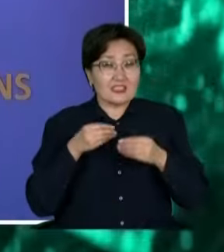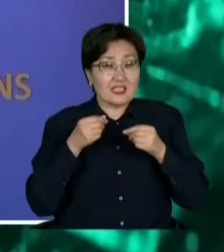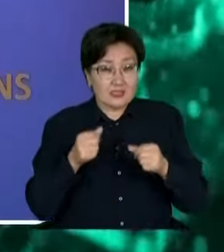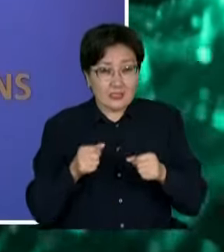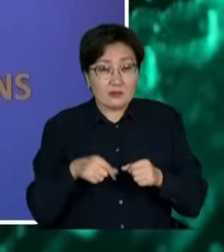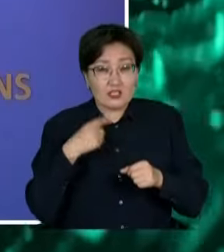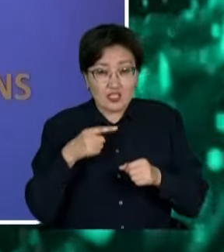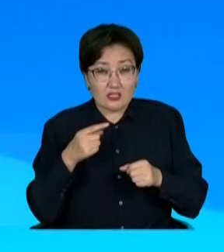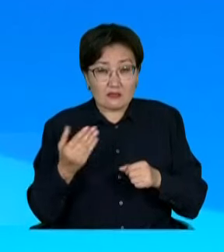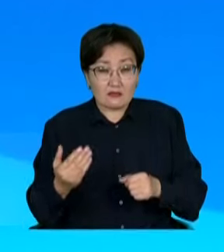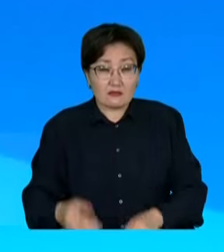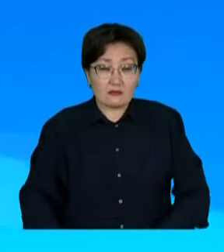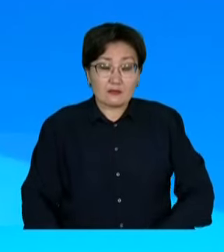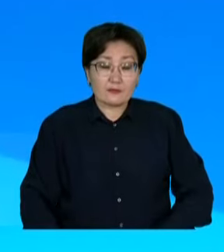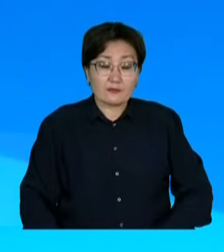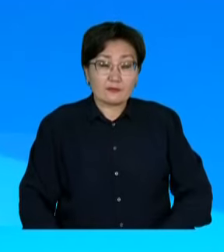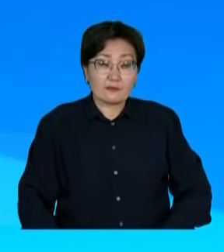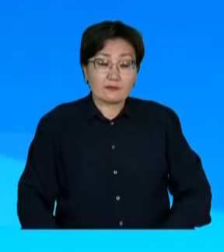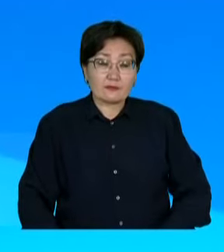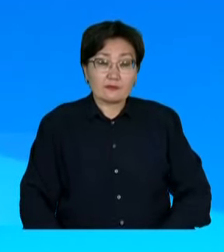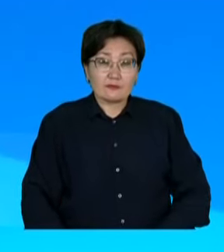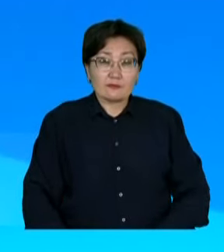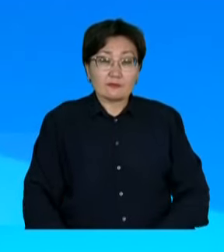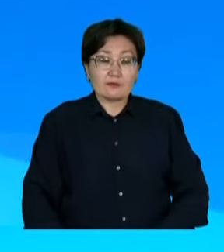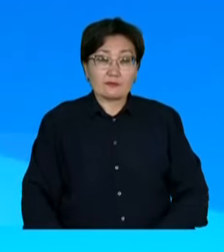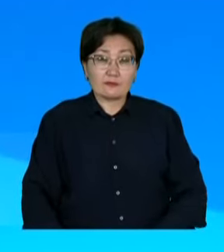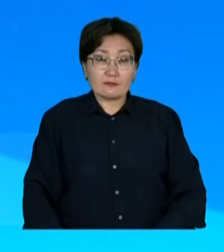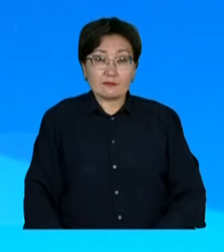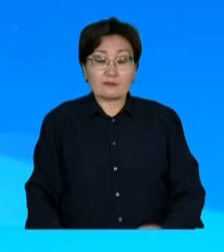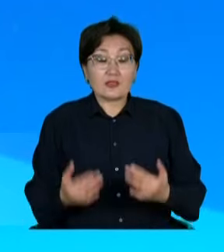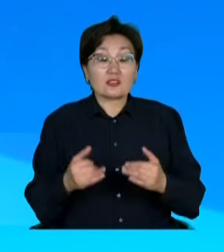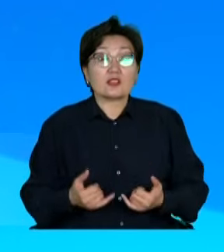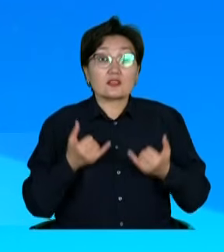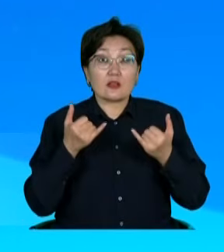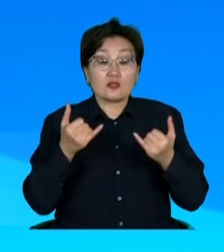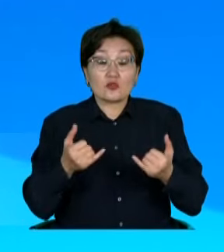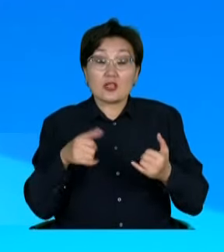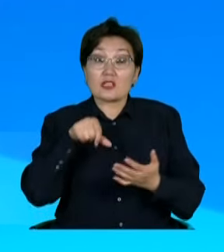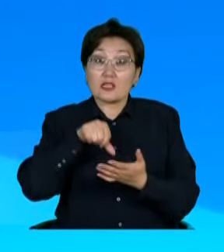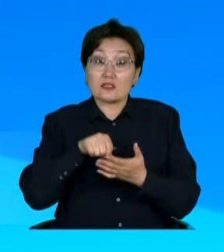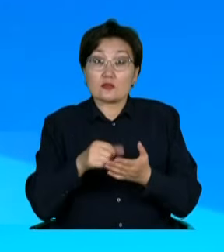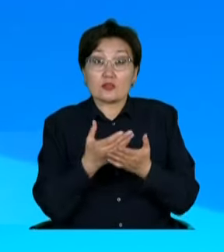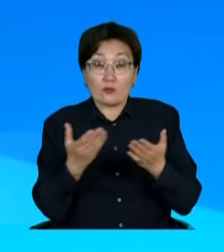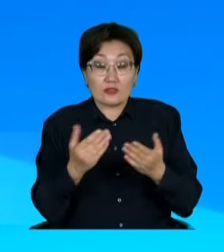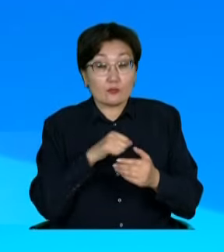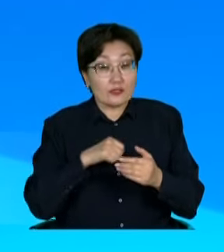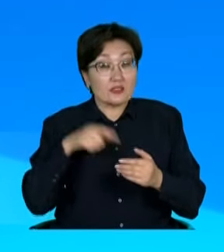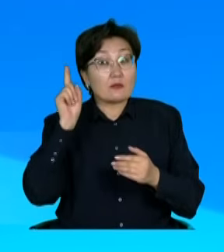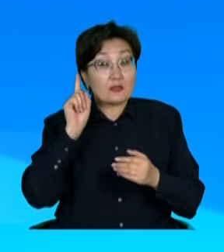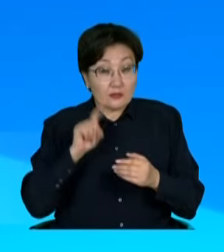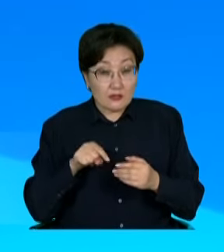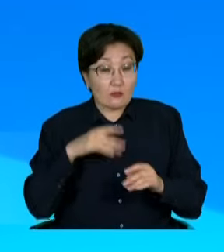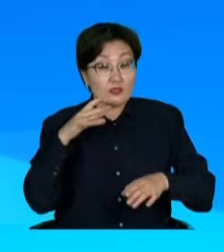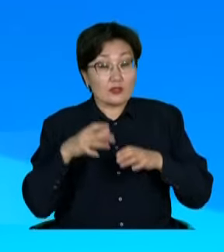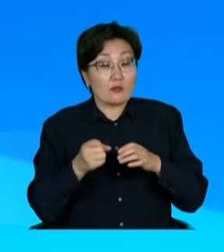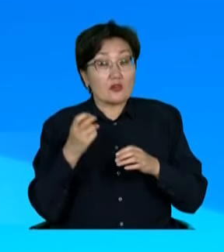жатыр. Уважаемые участники и гости. Қадірлі съезге қатысушылар, қазір өздеріңіз білесіздер,